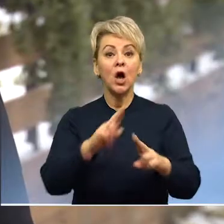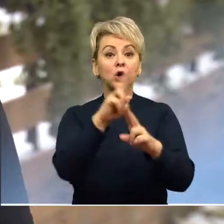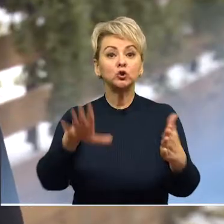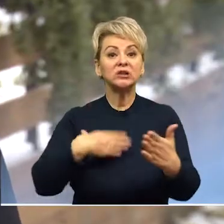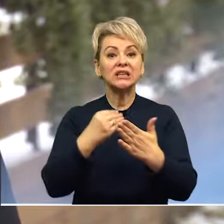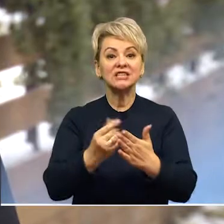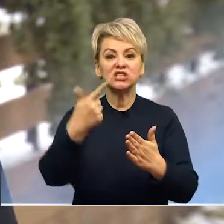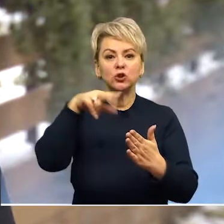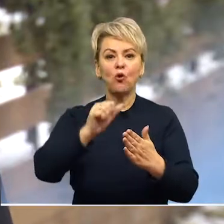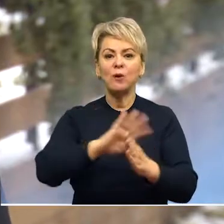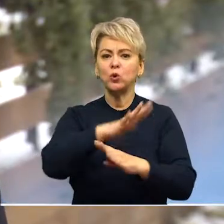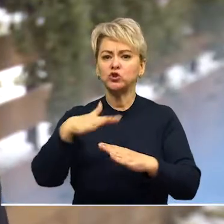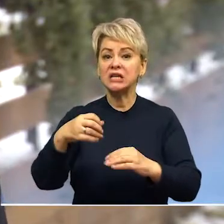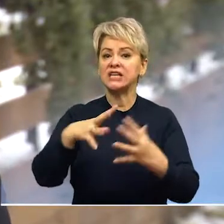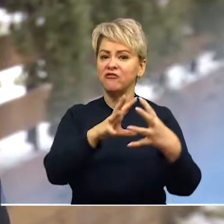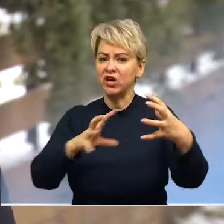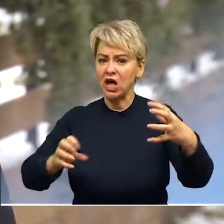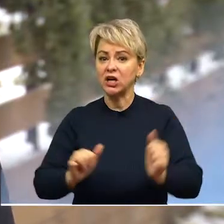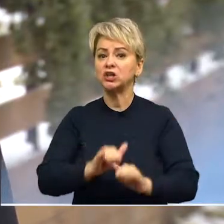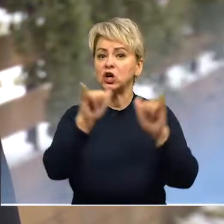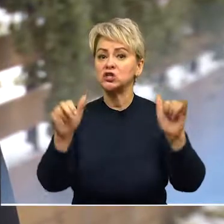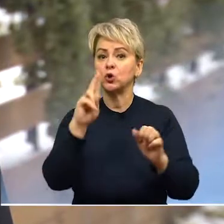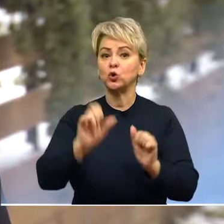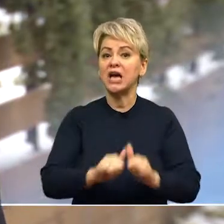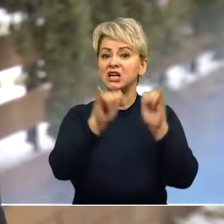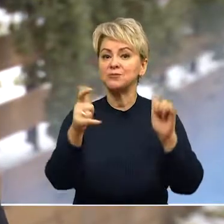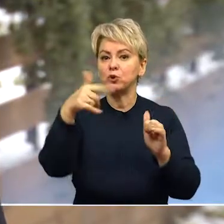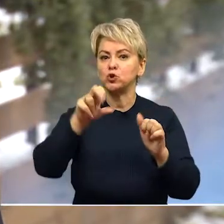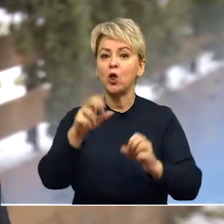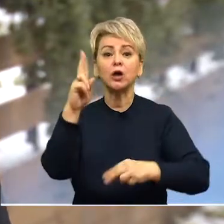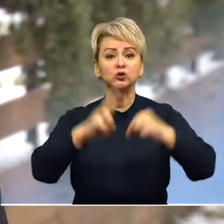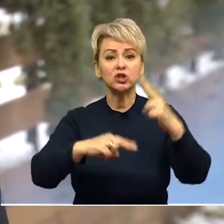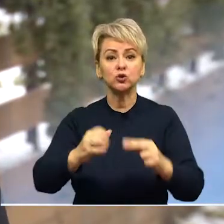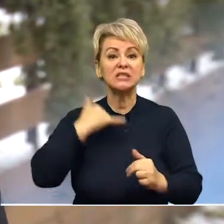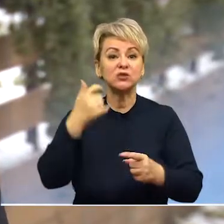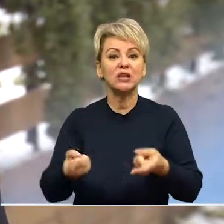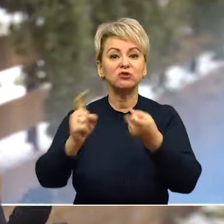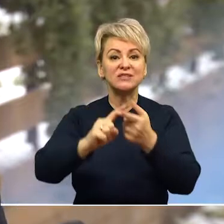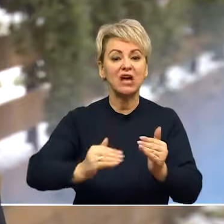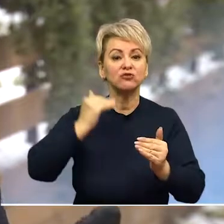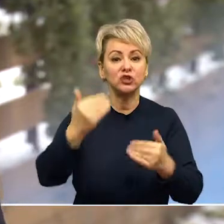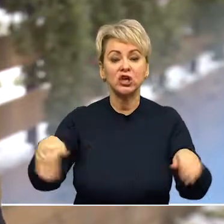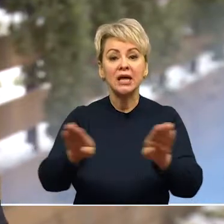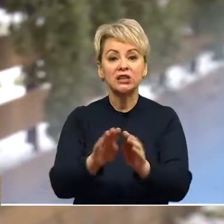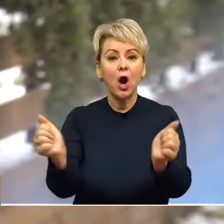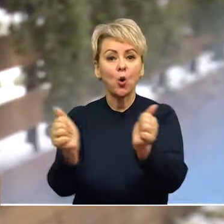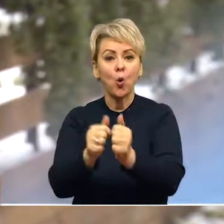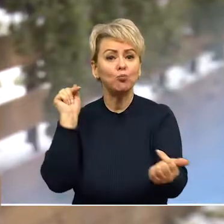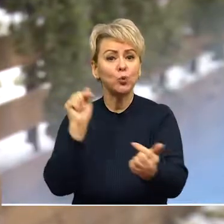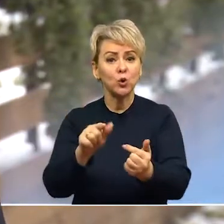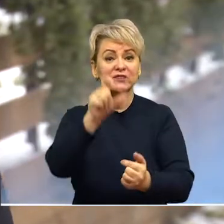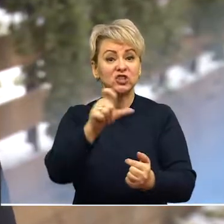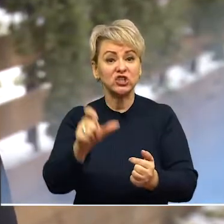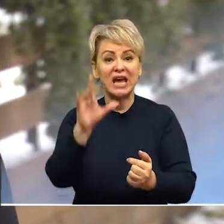Кто-то на своем садовом участке выращивает виноград, кто-то разводит пчел, а кто-то строит вышку сотовой связи. Против такого соседства выступили